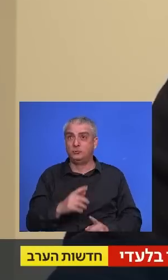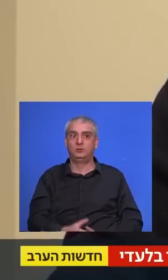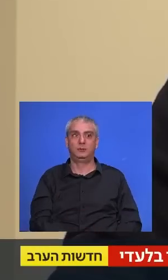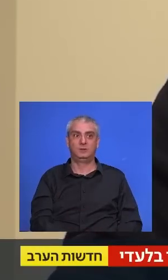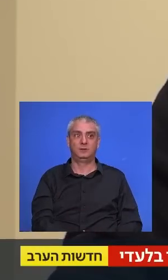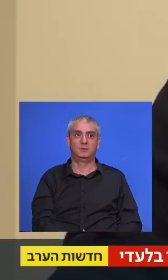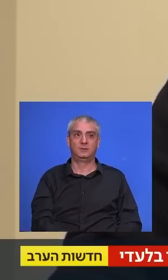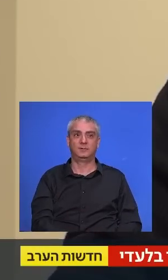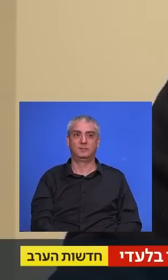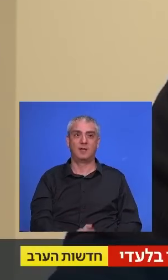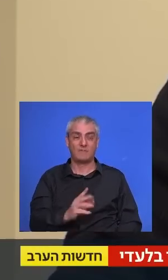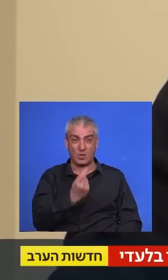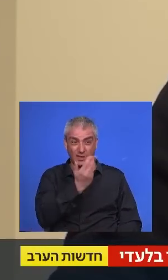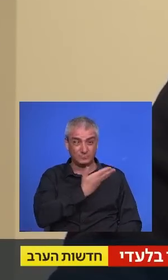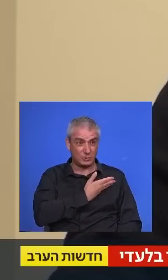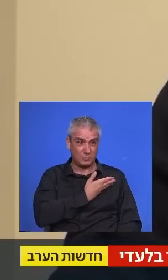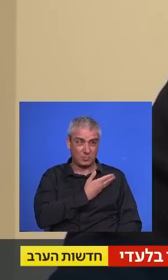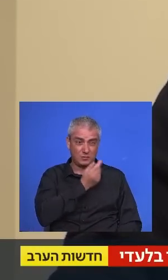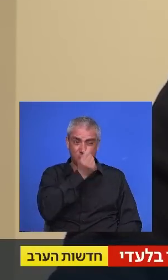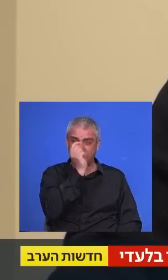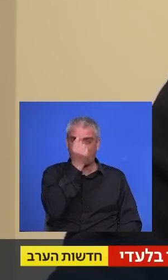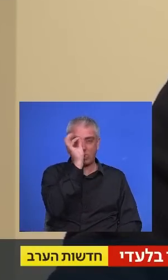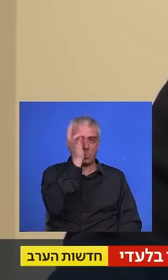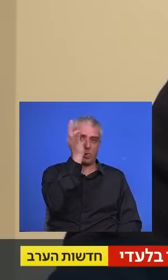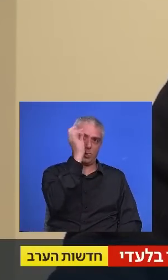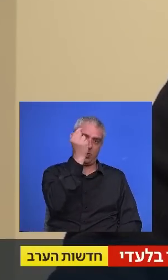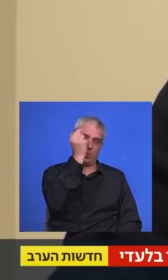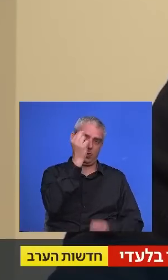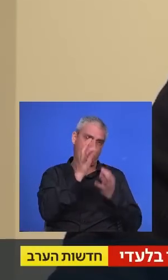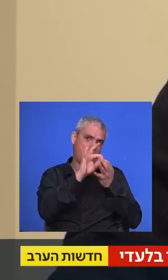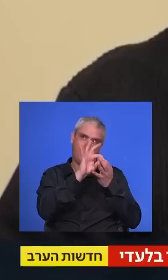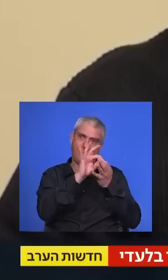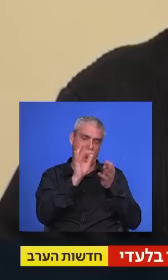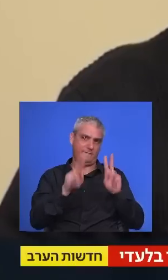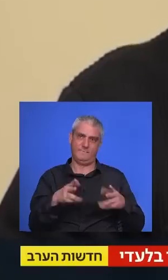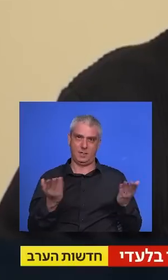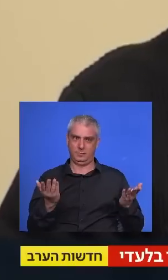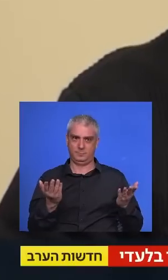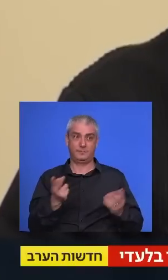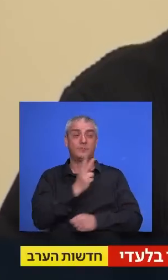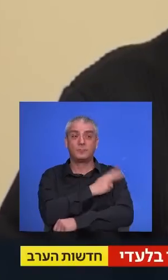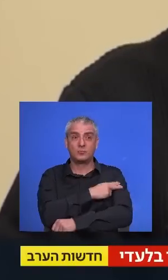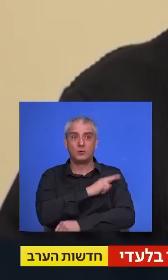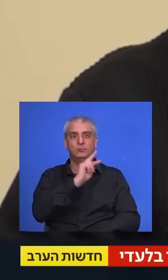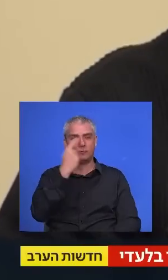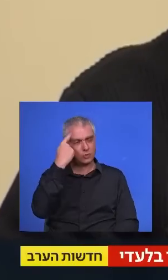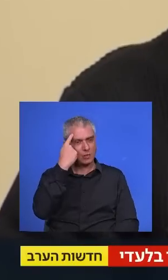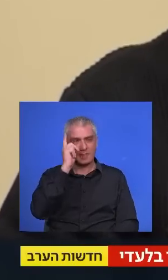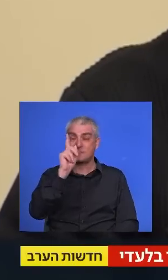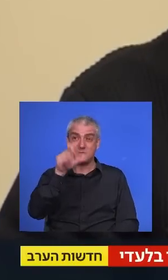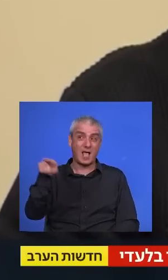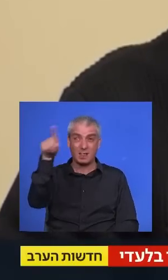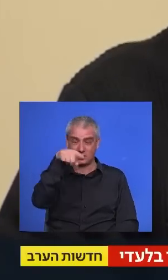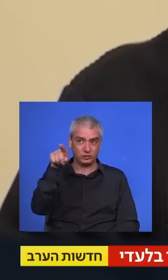שגם הכסף שהם קיבלו הוא פעות שבפעות. המשטרה פעם אחר פעם יודעת על